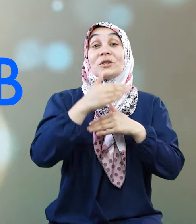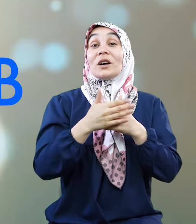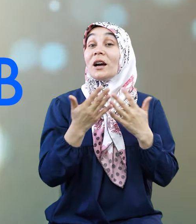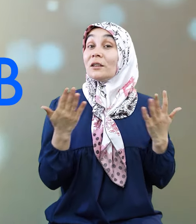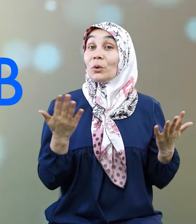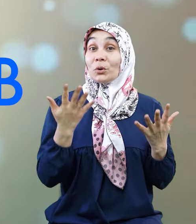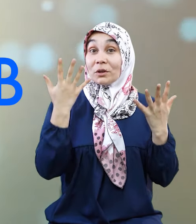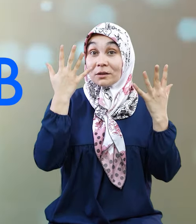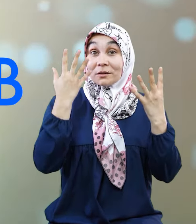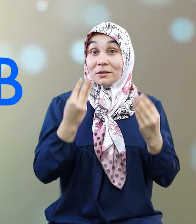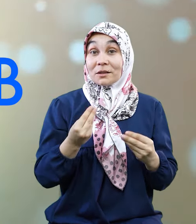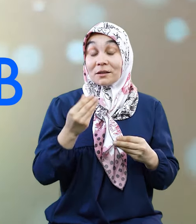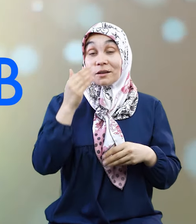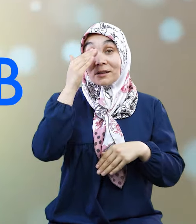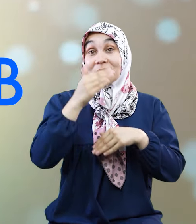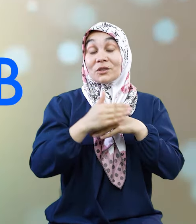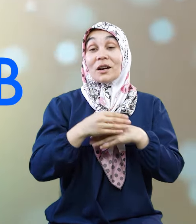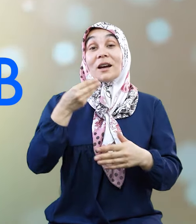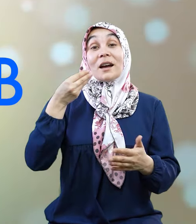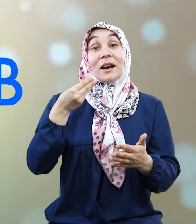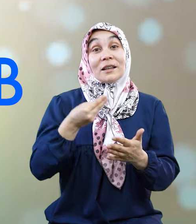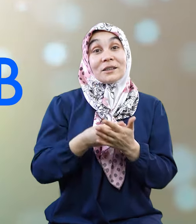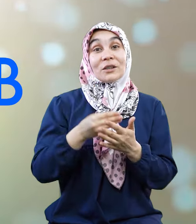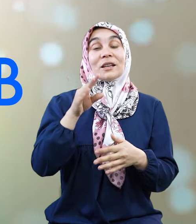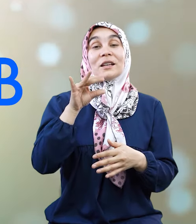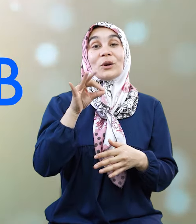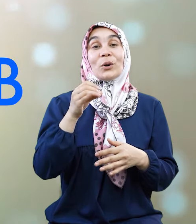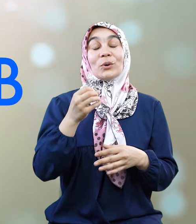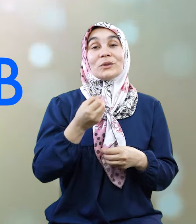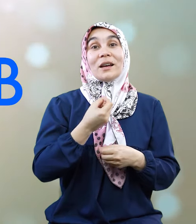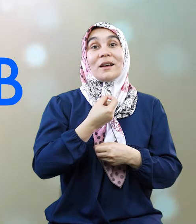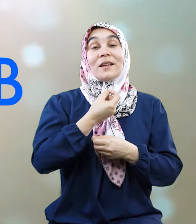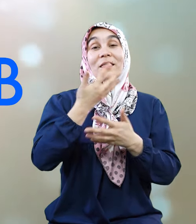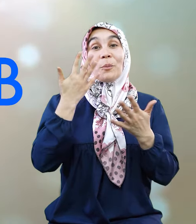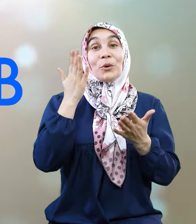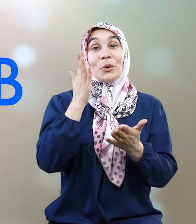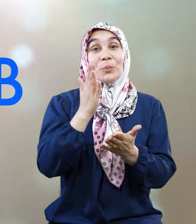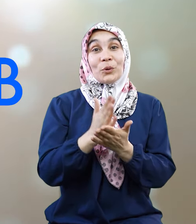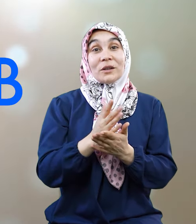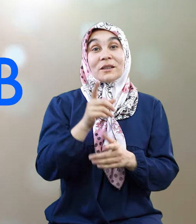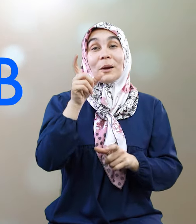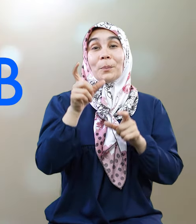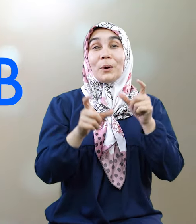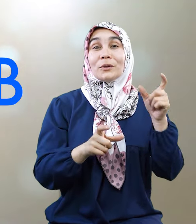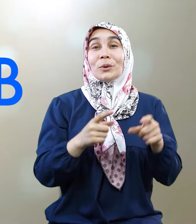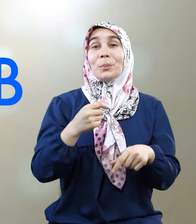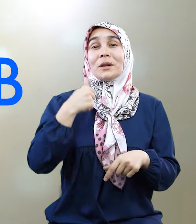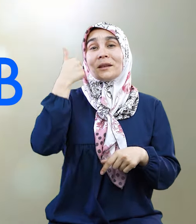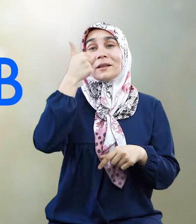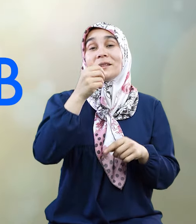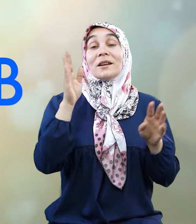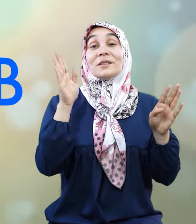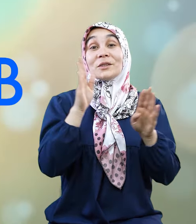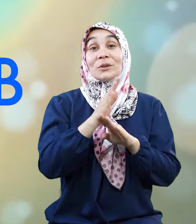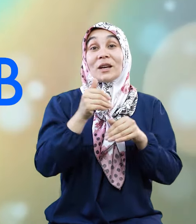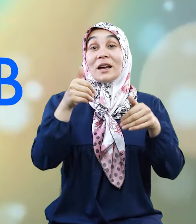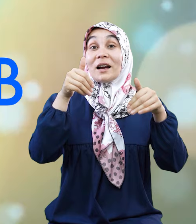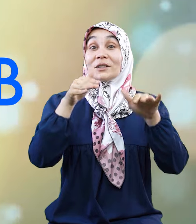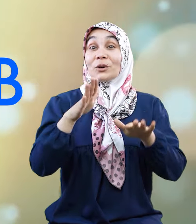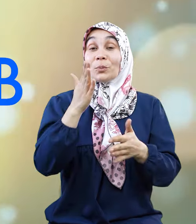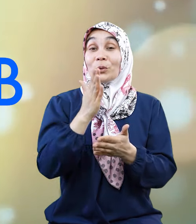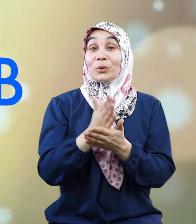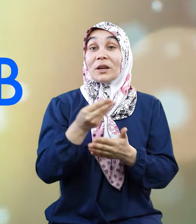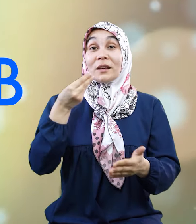kechasi qanday kecha ekan? Qadrli, ilohiy qudrat namoyon bo'ladigan, bandalarning bir yillik taqdiri hal